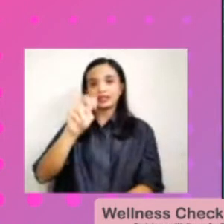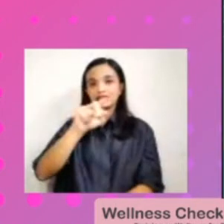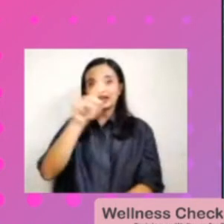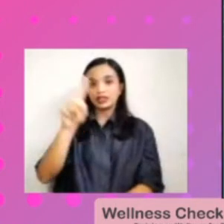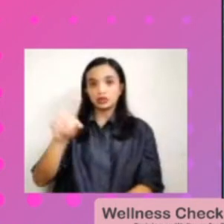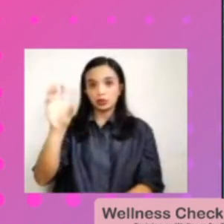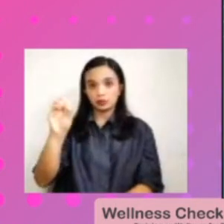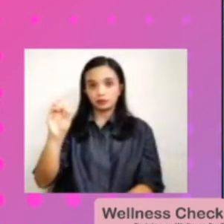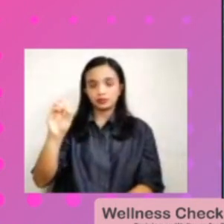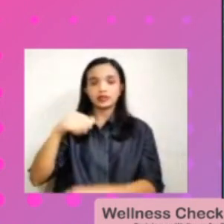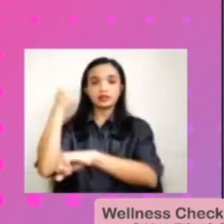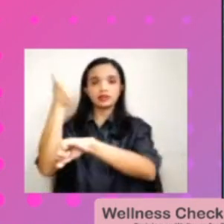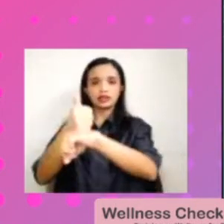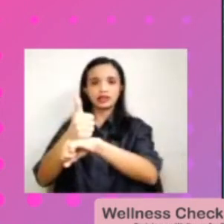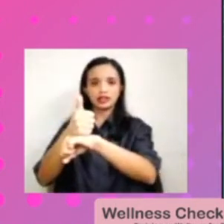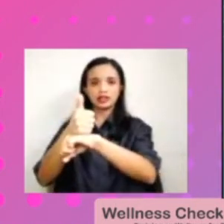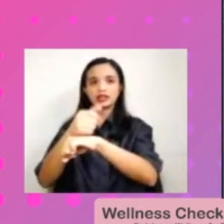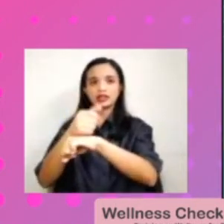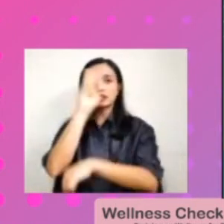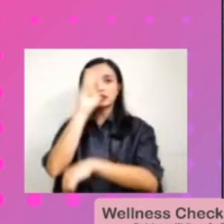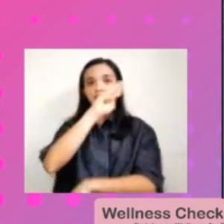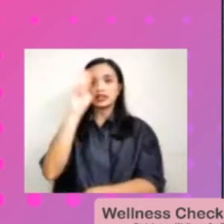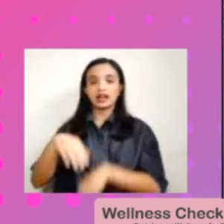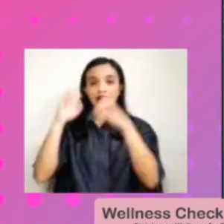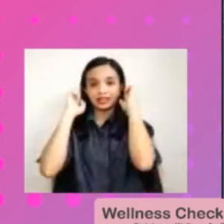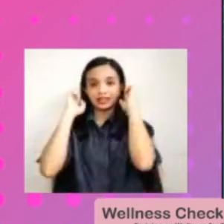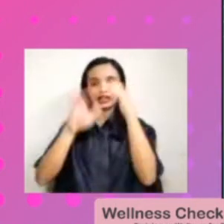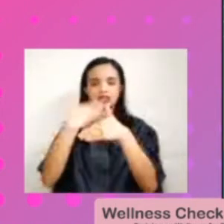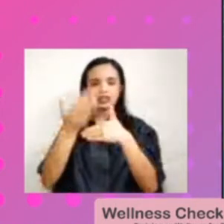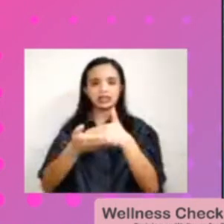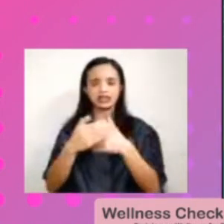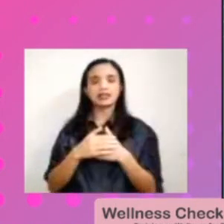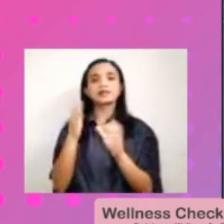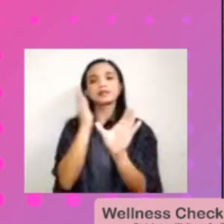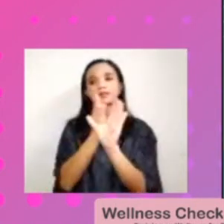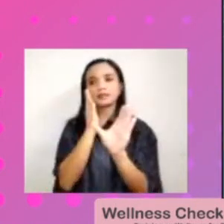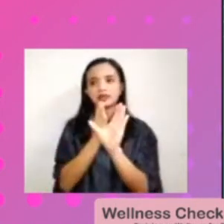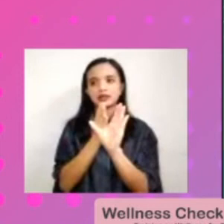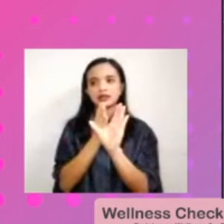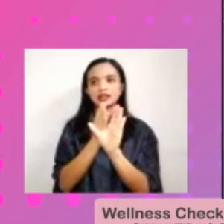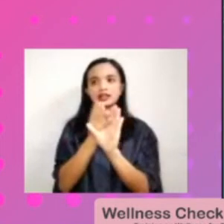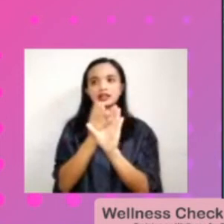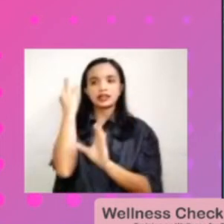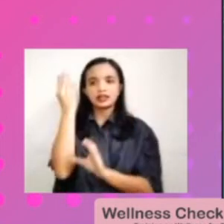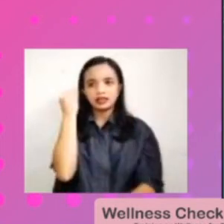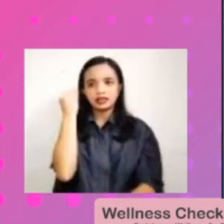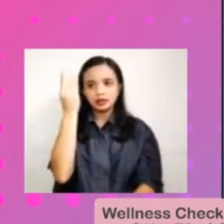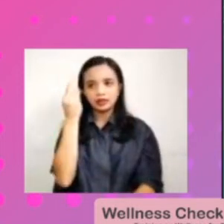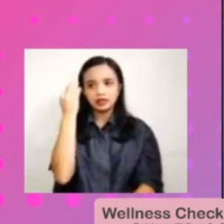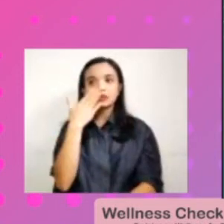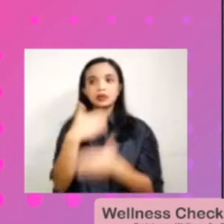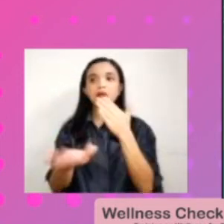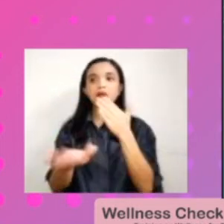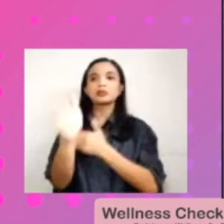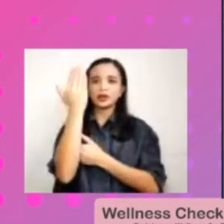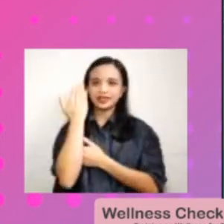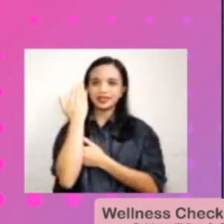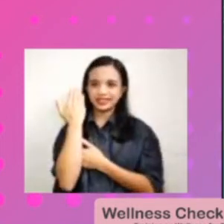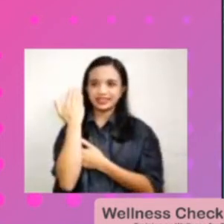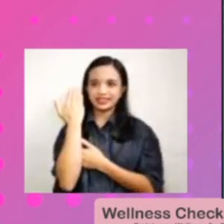ang ating episode 2 on physical wellness. Kasama po natin si Ms. Ramona Julia Sugkang and